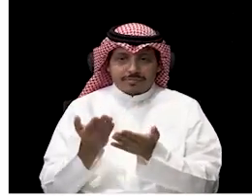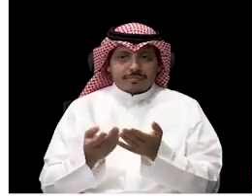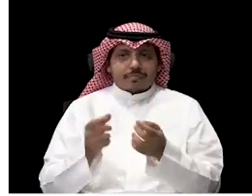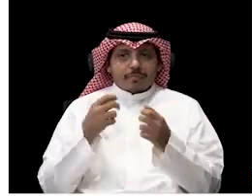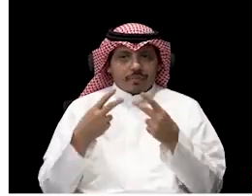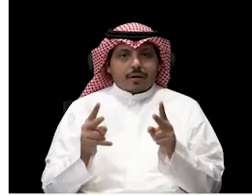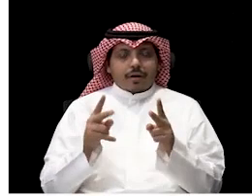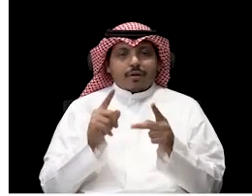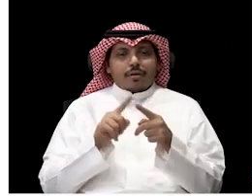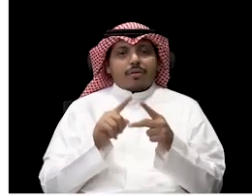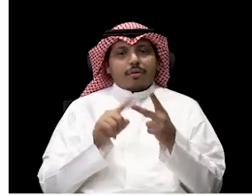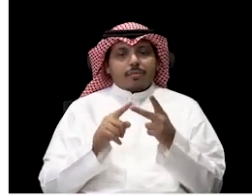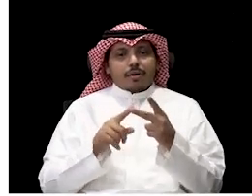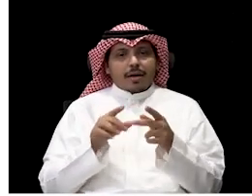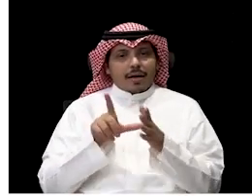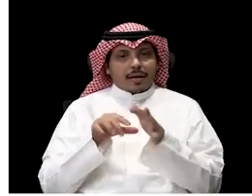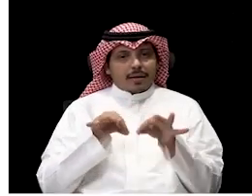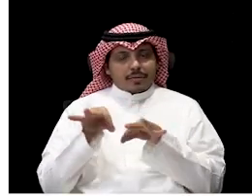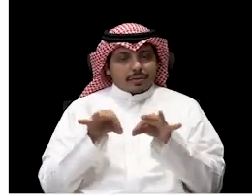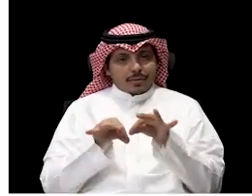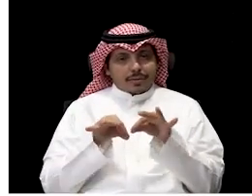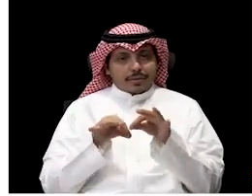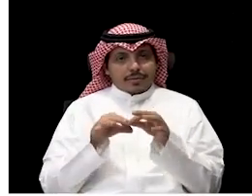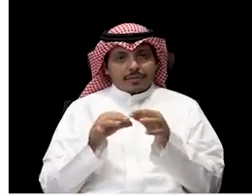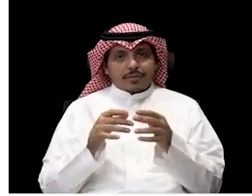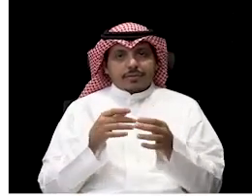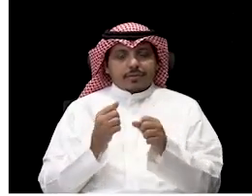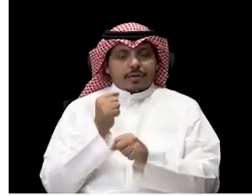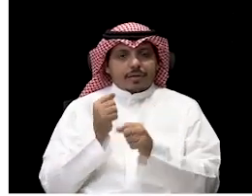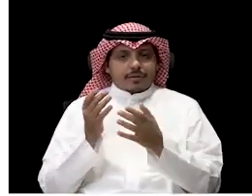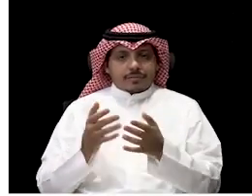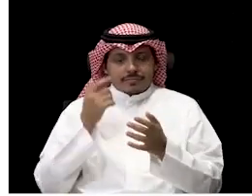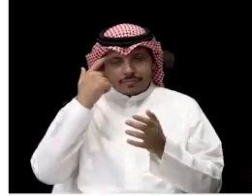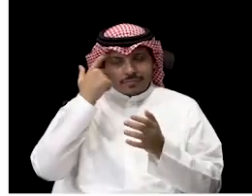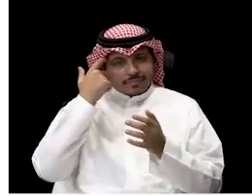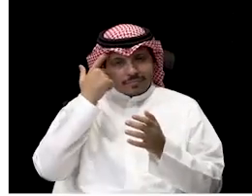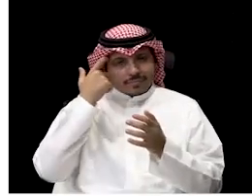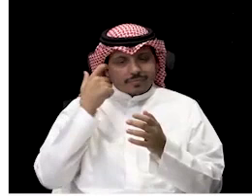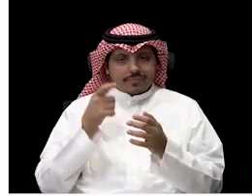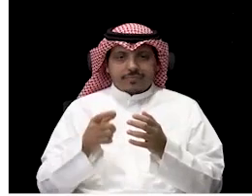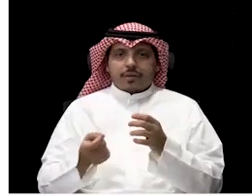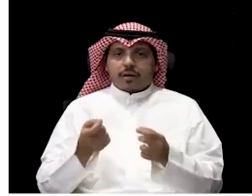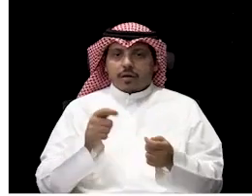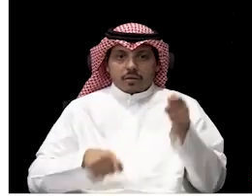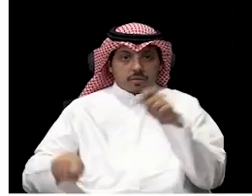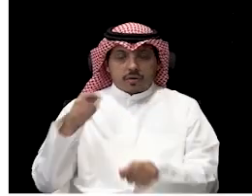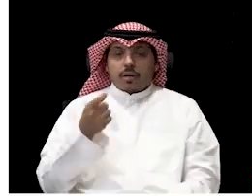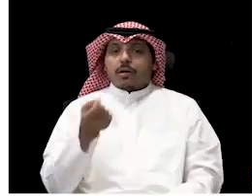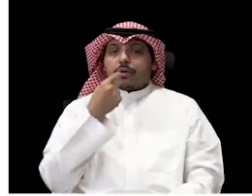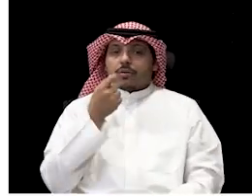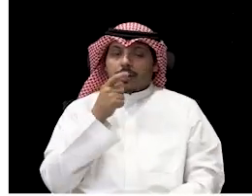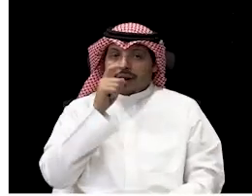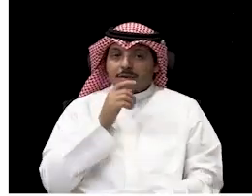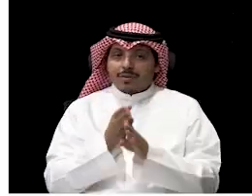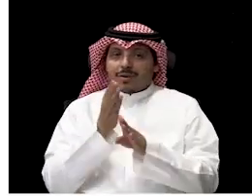ثم الهندسة الصناعية. كذلك هناك صناعة الأدوية، تحتاج إلى تخصص طب، تحتاج